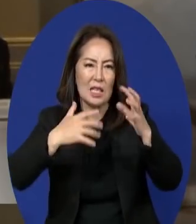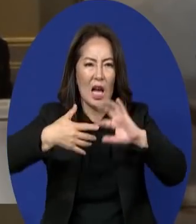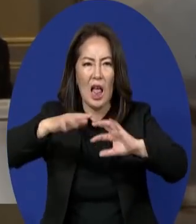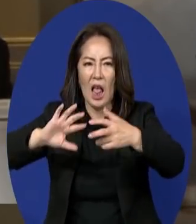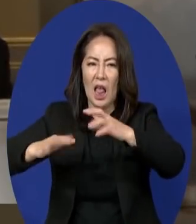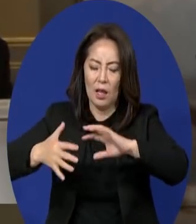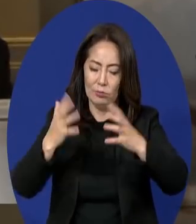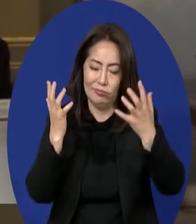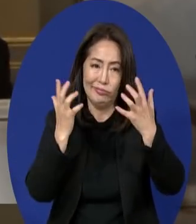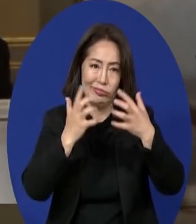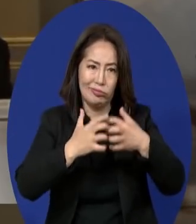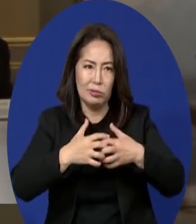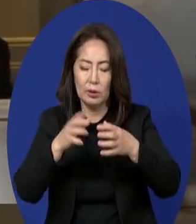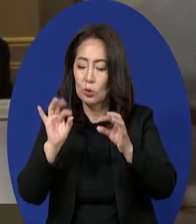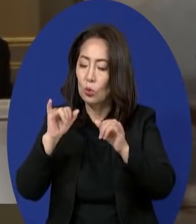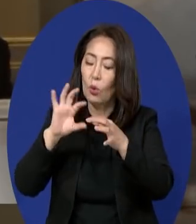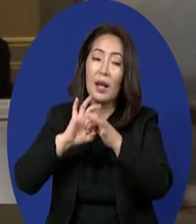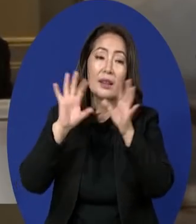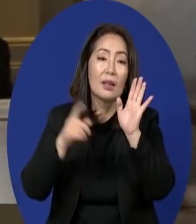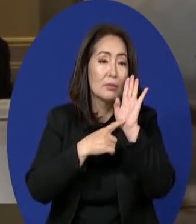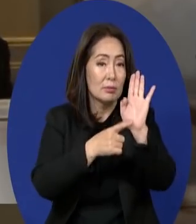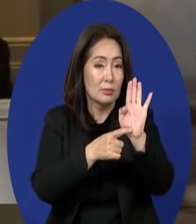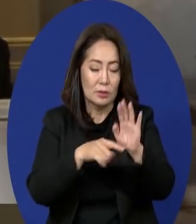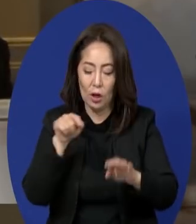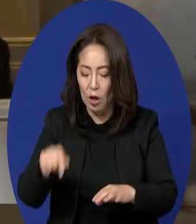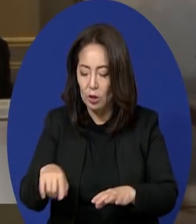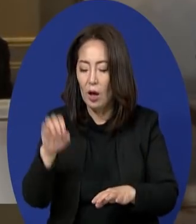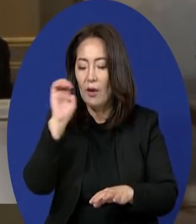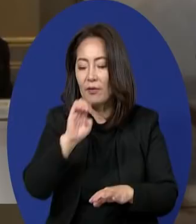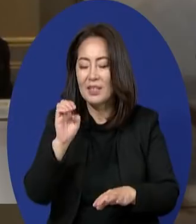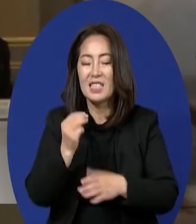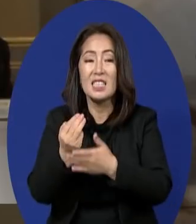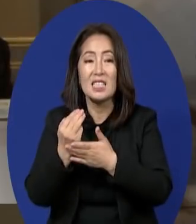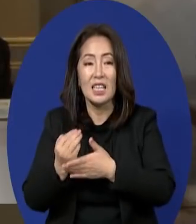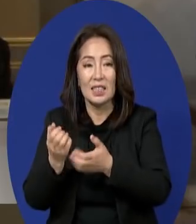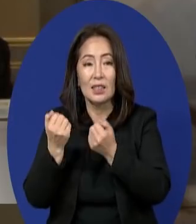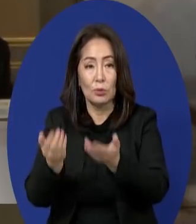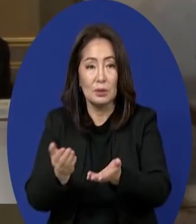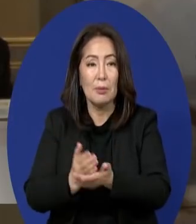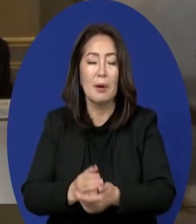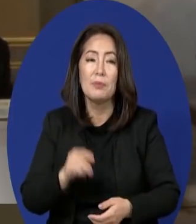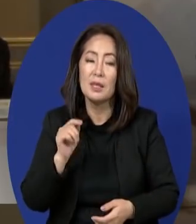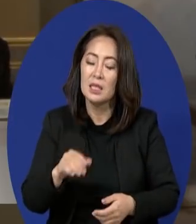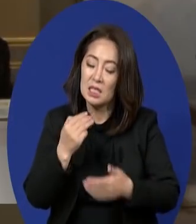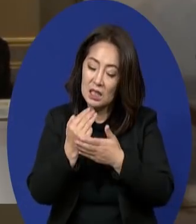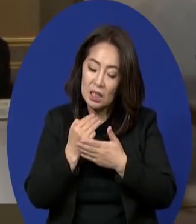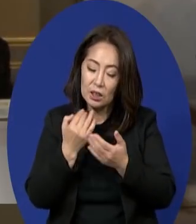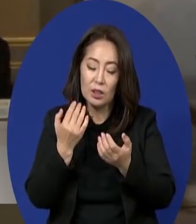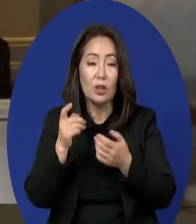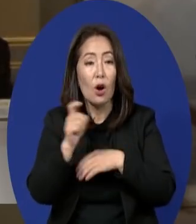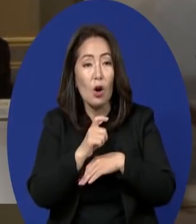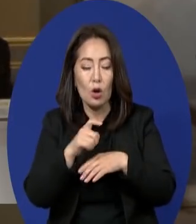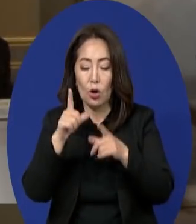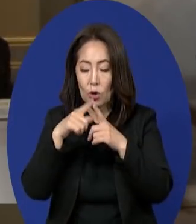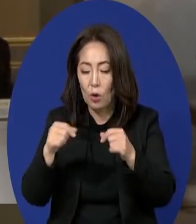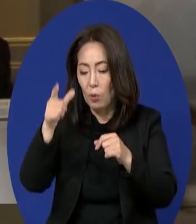хэлбэлзлийн харилцан үйлчлэлийг нээснийхээ төлөө Нобелийн энэ оны физикийн салбарын шагналыг хүртэж байна. Шагналын хороо Япон, Германы